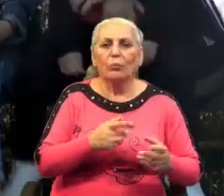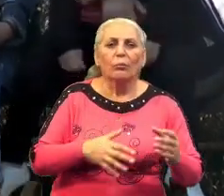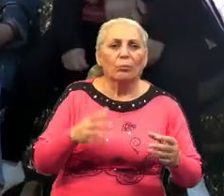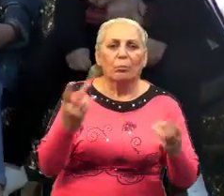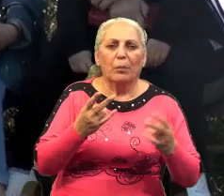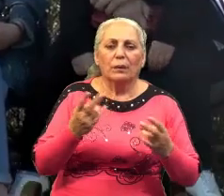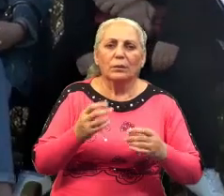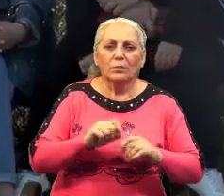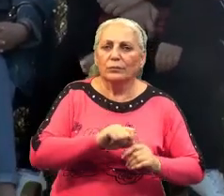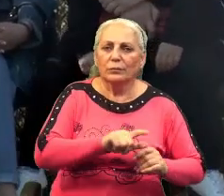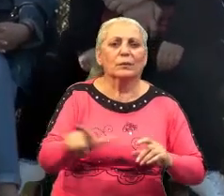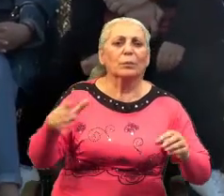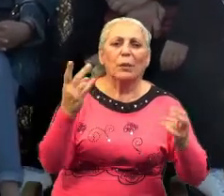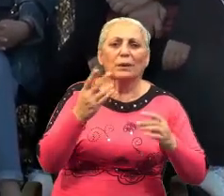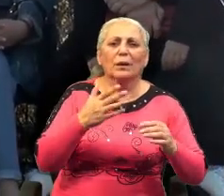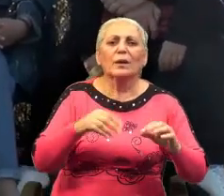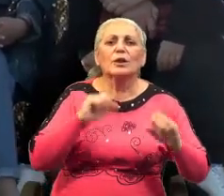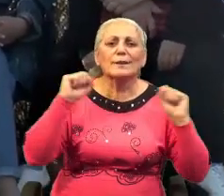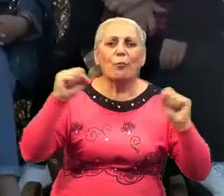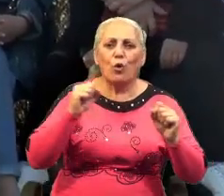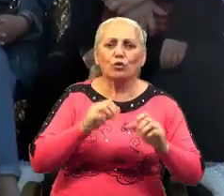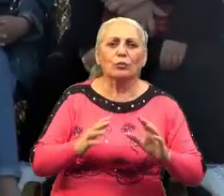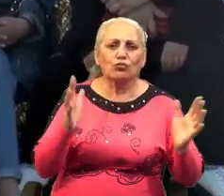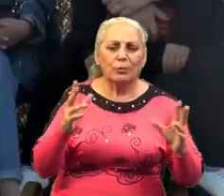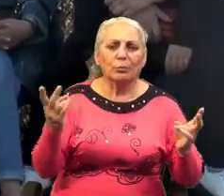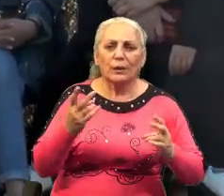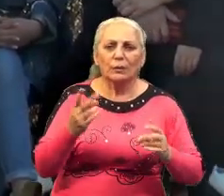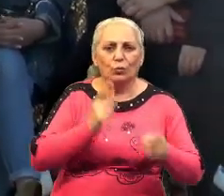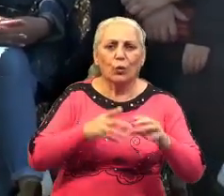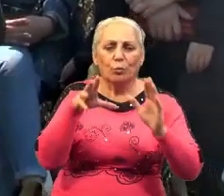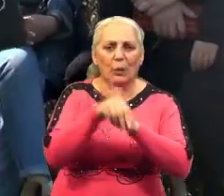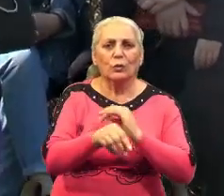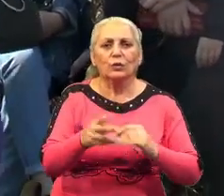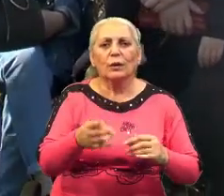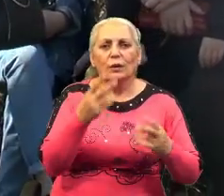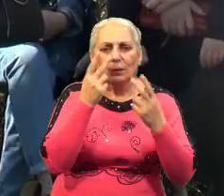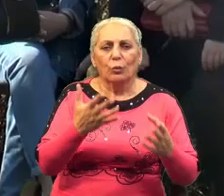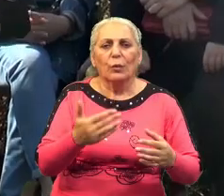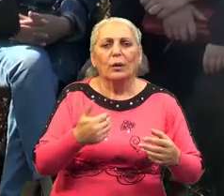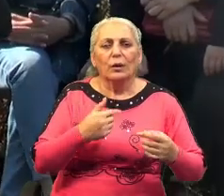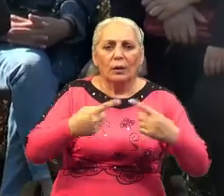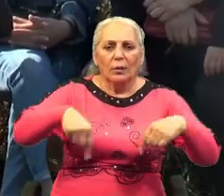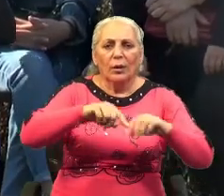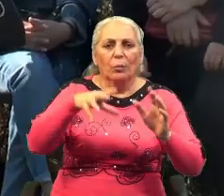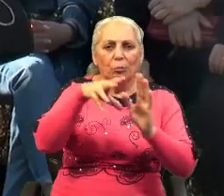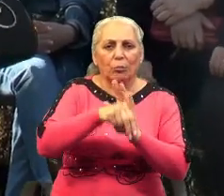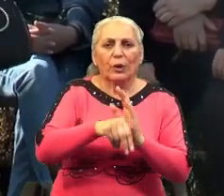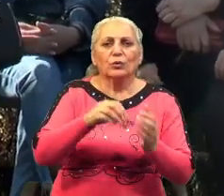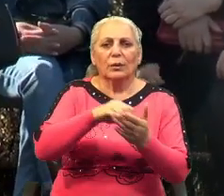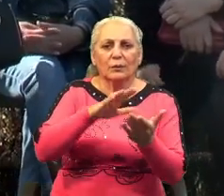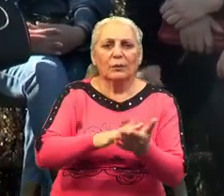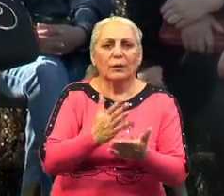մասայականացնել սպորտը մեր իրականության մեջ, իսկ ինչպես տեսնում ենք, դրանում ներգրավված են մեր մատաղ